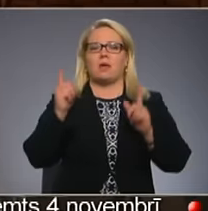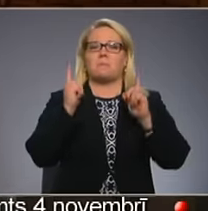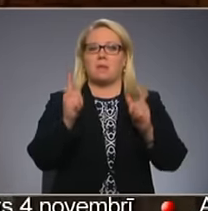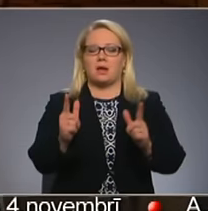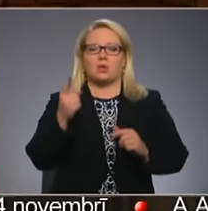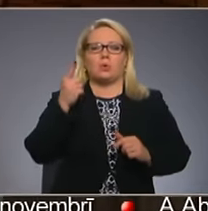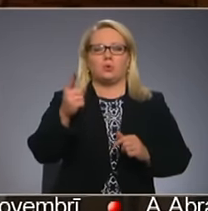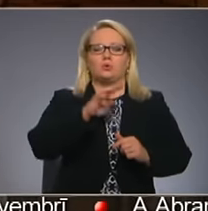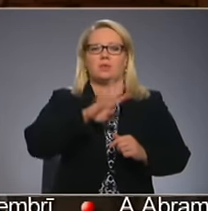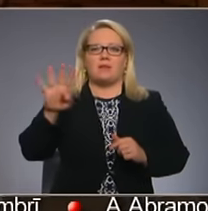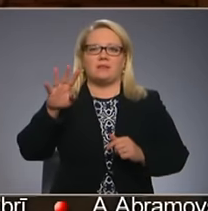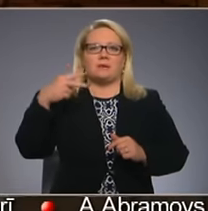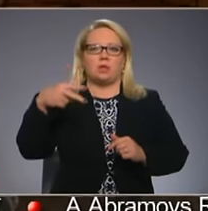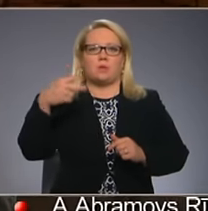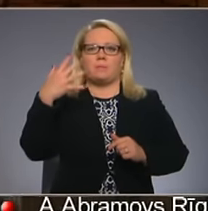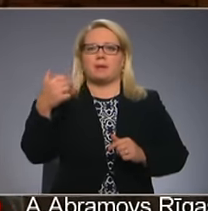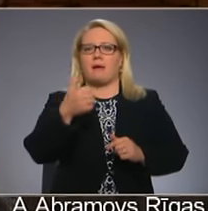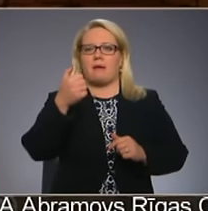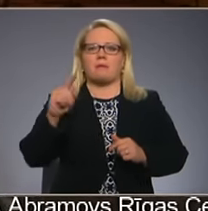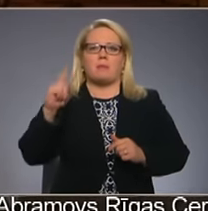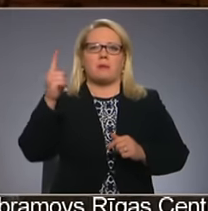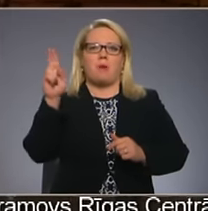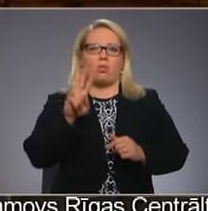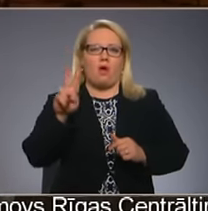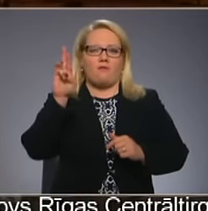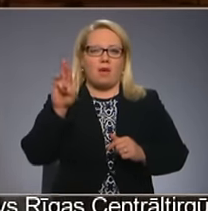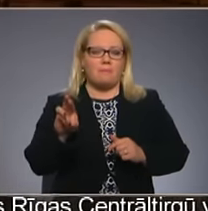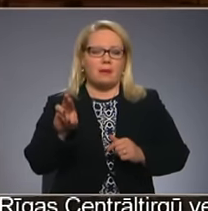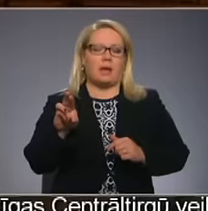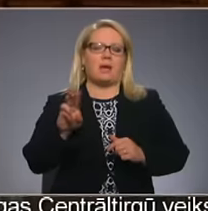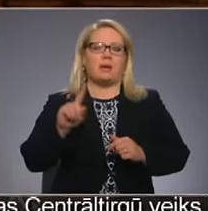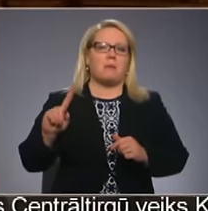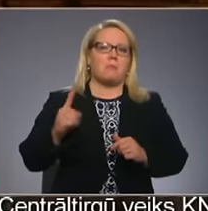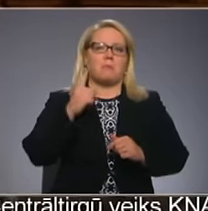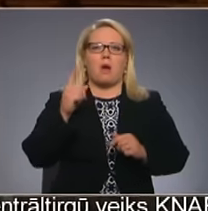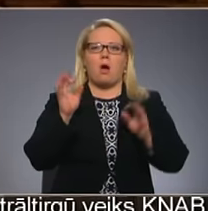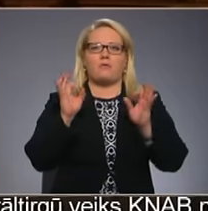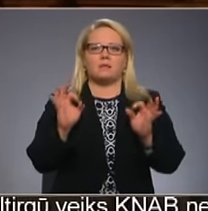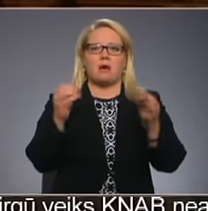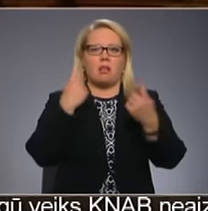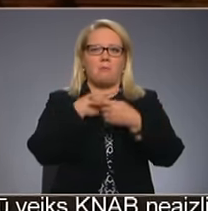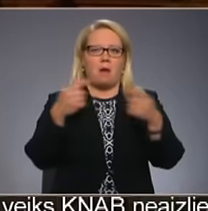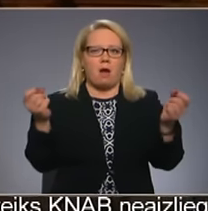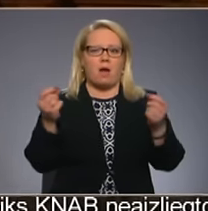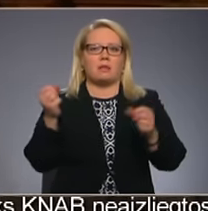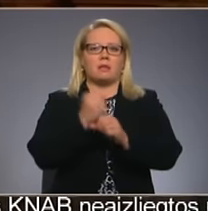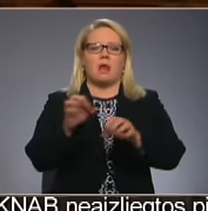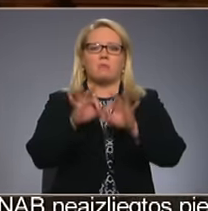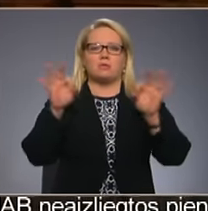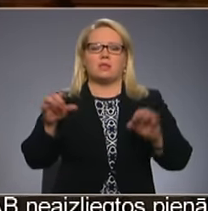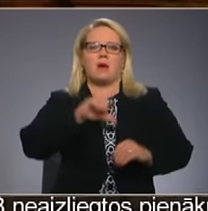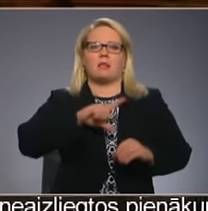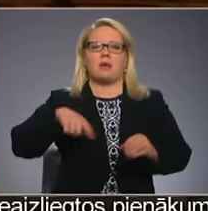un jau 1925. Gada 1. Novembrī ir pirmā oficiālā pārraide. Darbu sāk